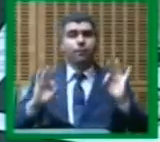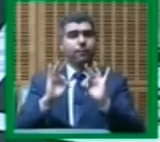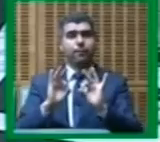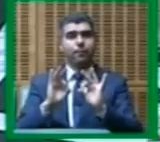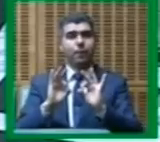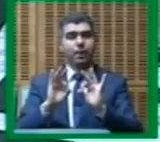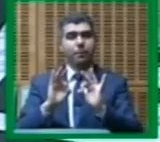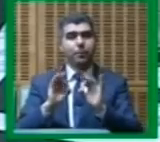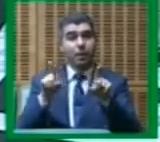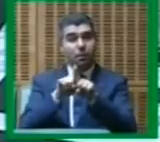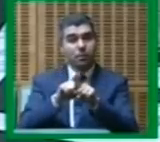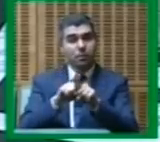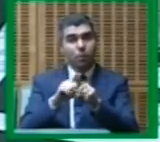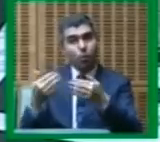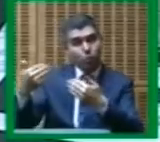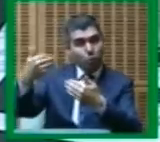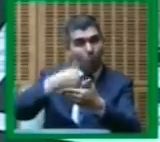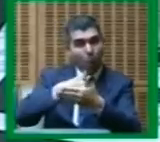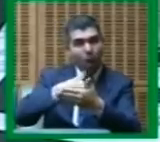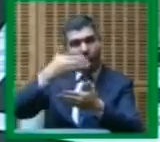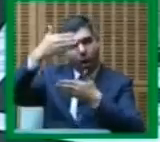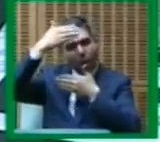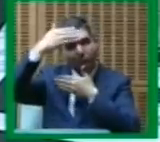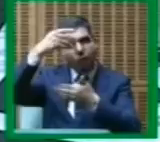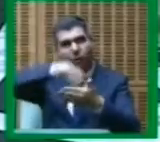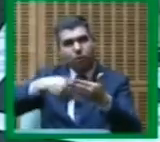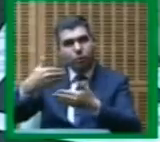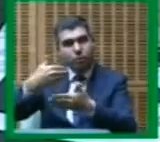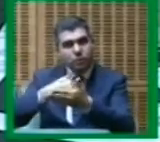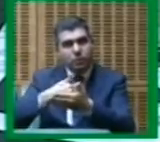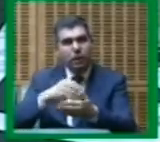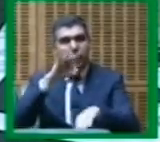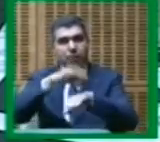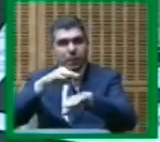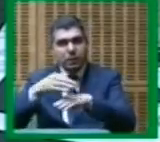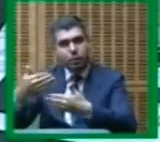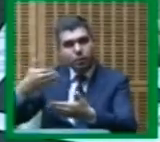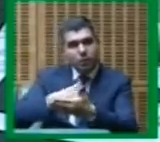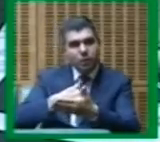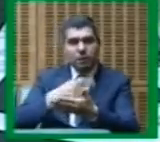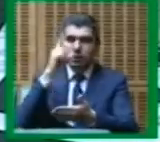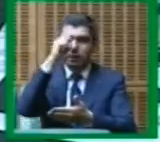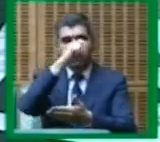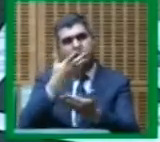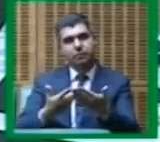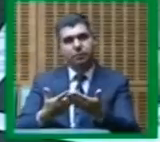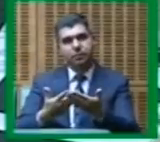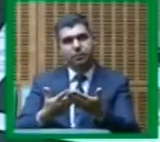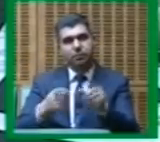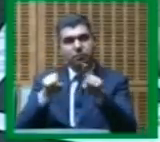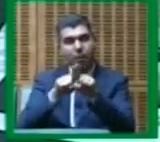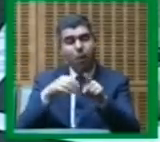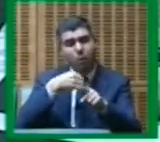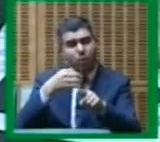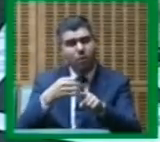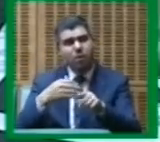النوع. شنو هو هذه القوة القاهرة؟ الكوارث الطبيعية أنا قلتها، كارثة طبيعية